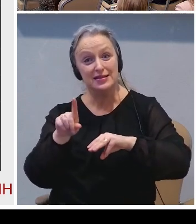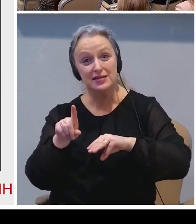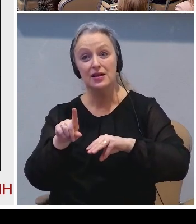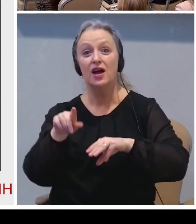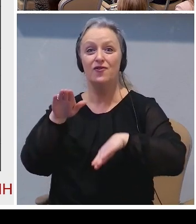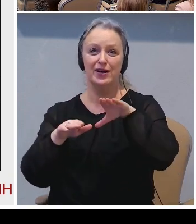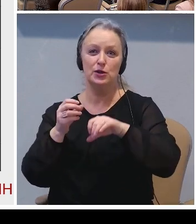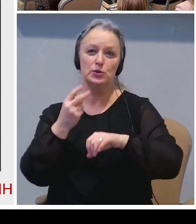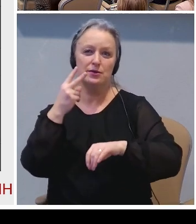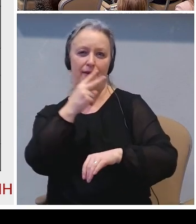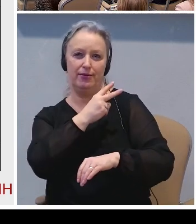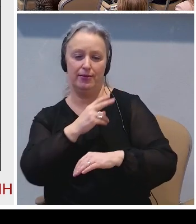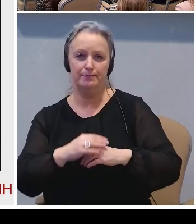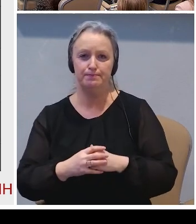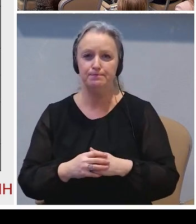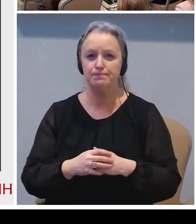siin.